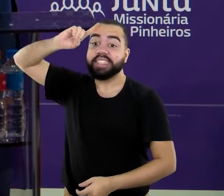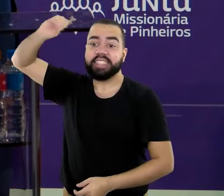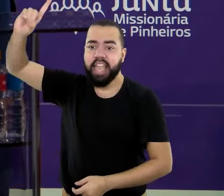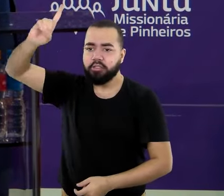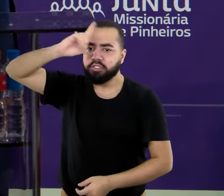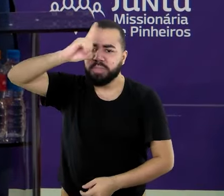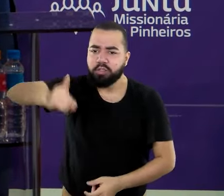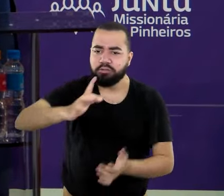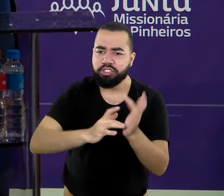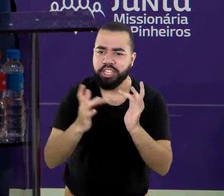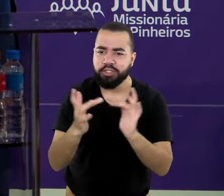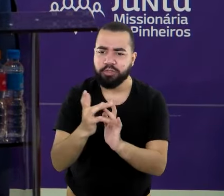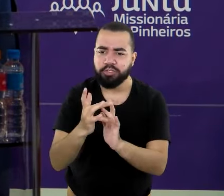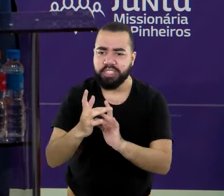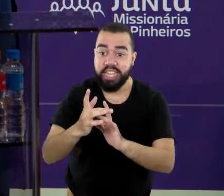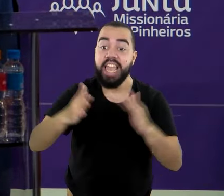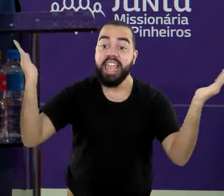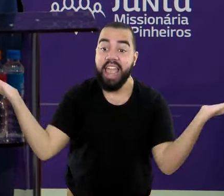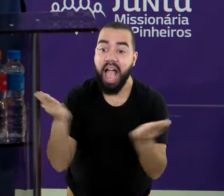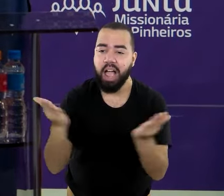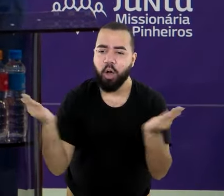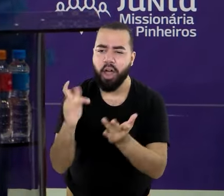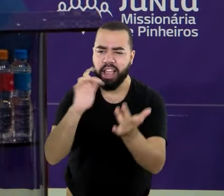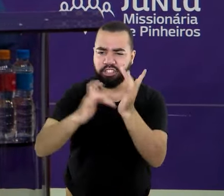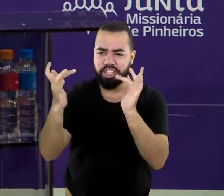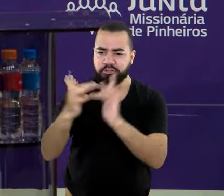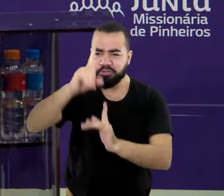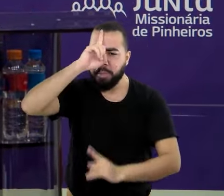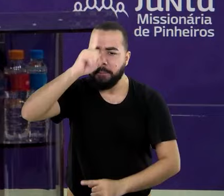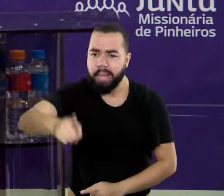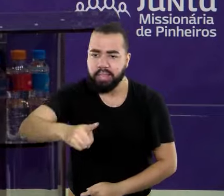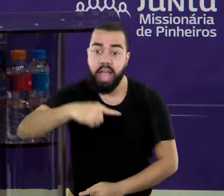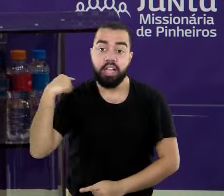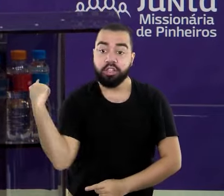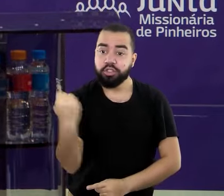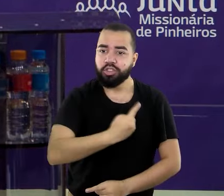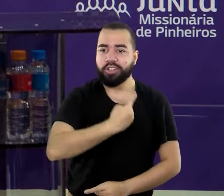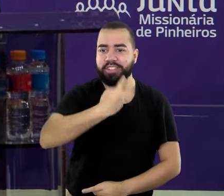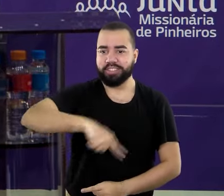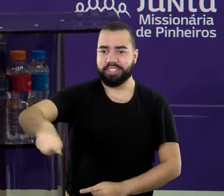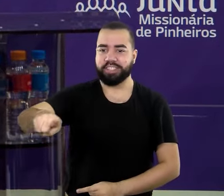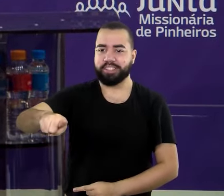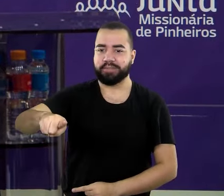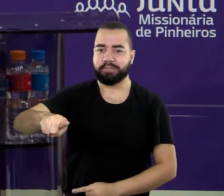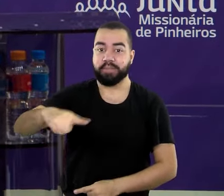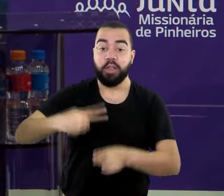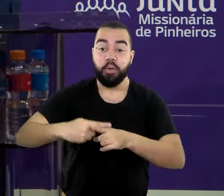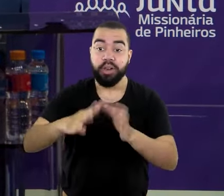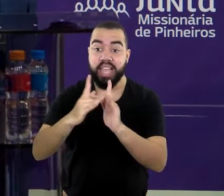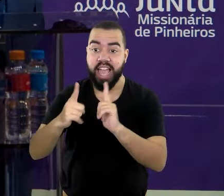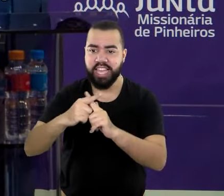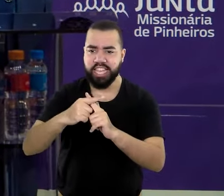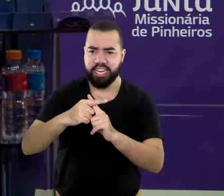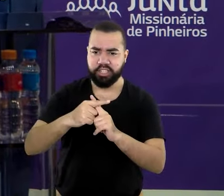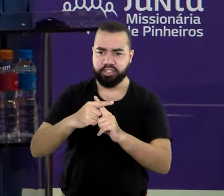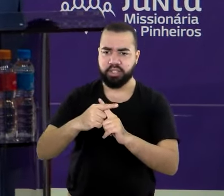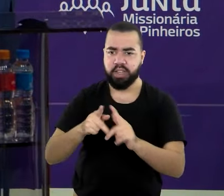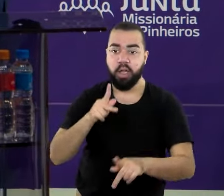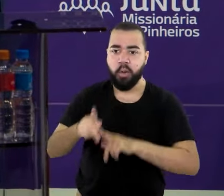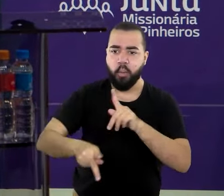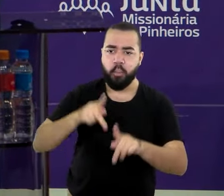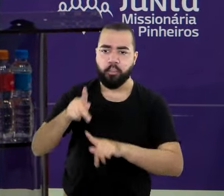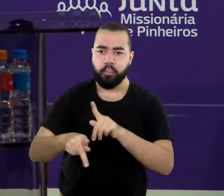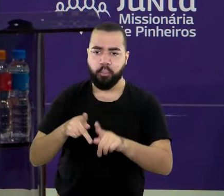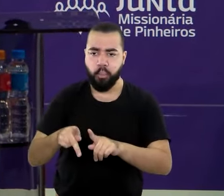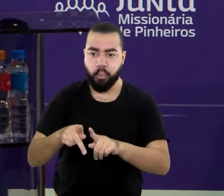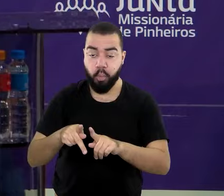Jesus, e Jesus também está nos enviando. 교회는 하나님의 사람들이 모이는 곳입니다. Porque a igreja é onde o povo de Deus